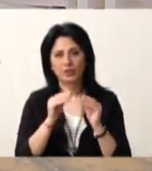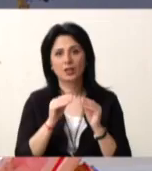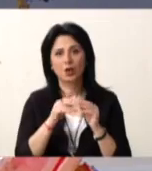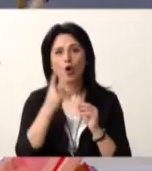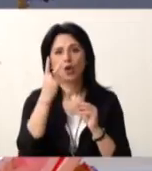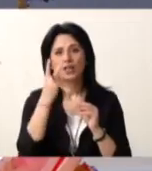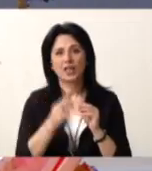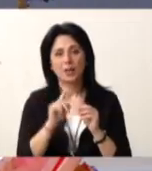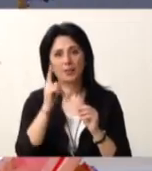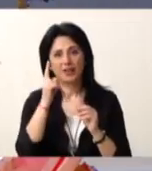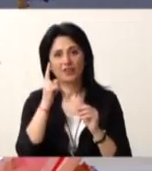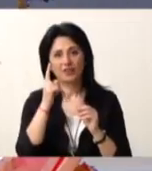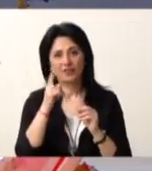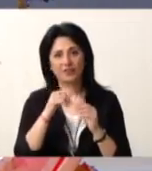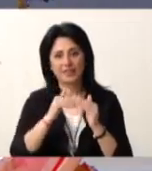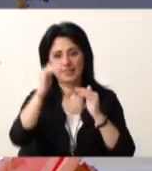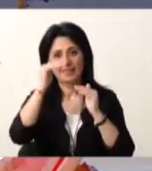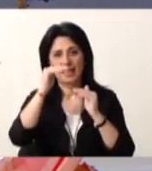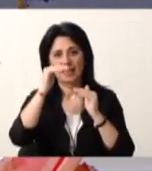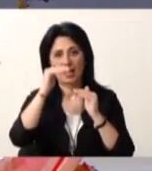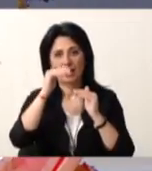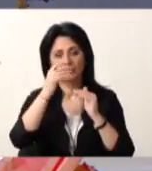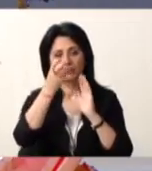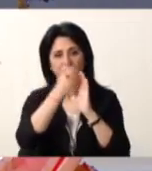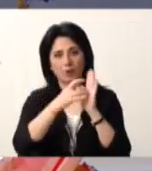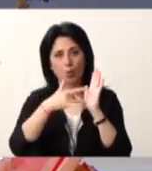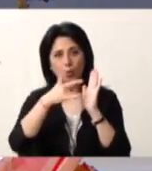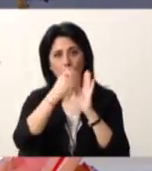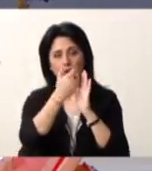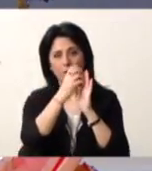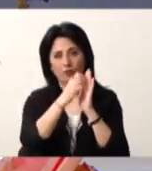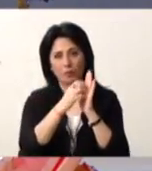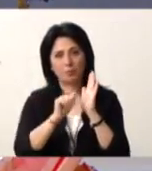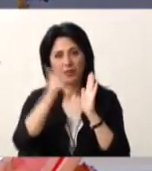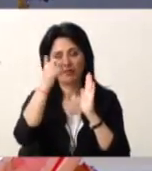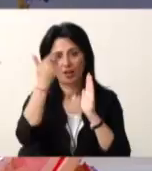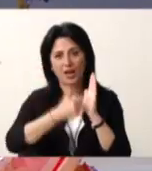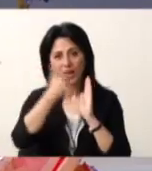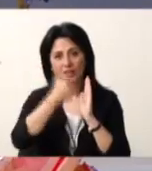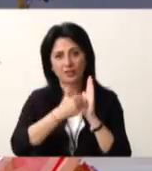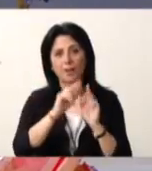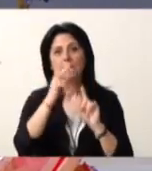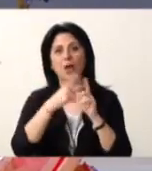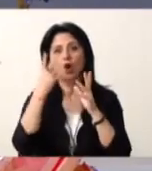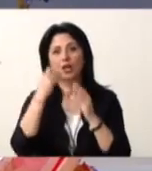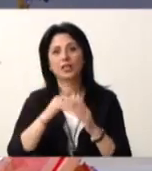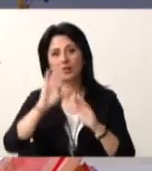ორდღიანია, პირველ დღეს ხდება ზედა სართულის გამოკვლევა, საყლაპავის კუჩის 12 ჯანას ლავში გადასვლა კონტრასტის და მეორე დღეს იბარებენ